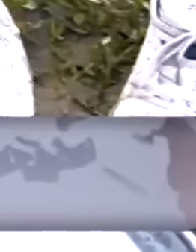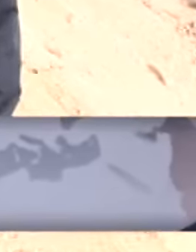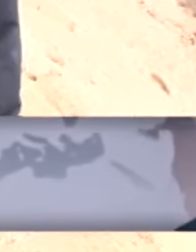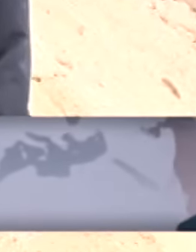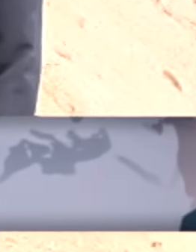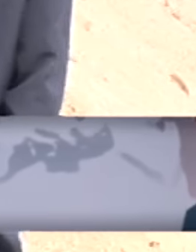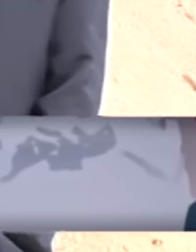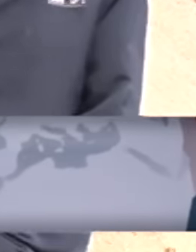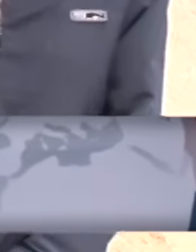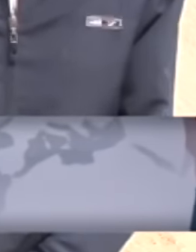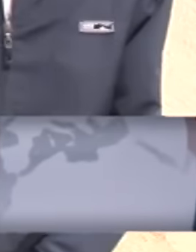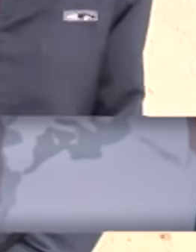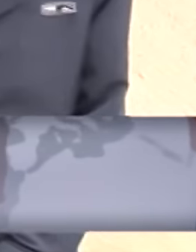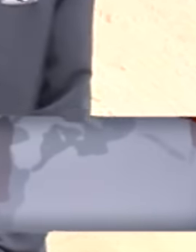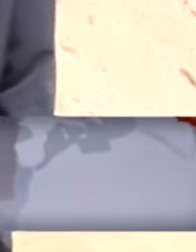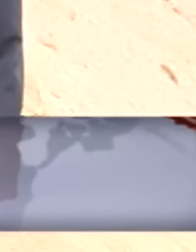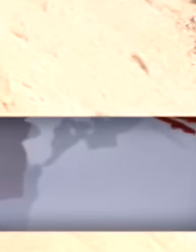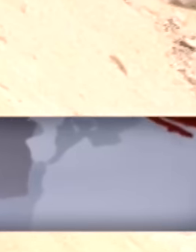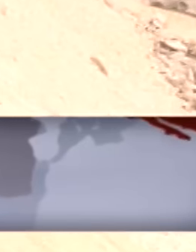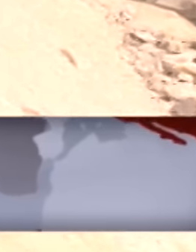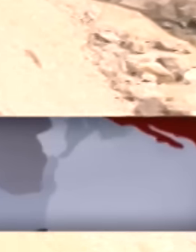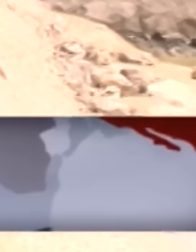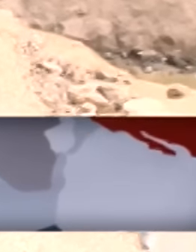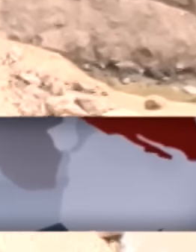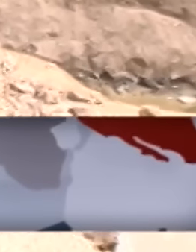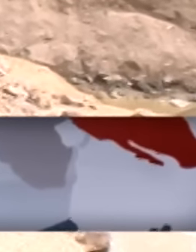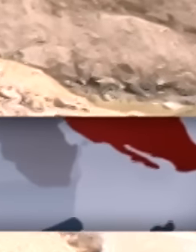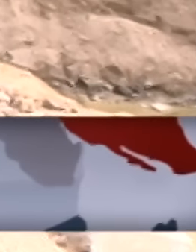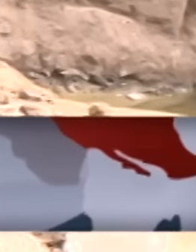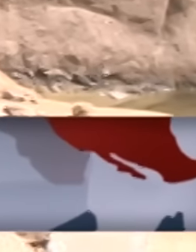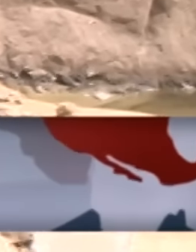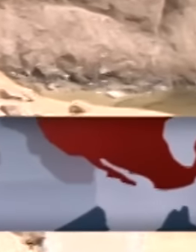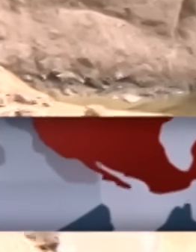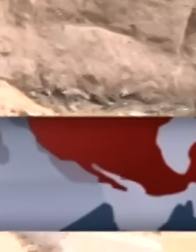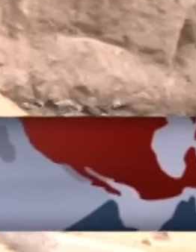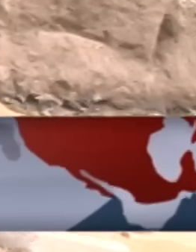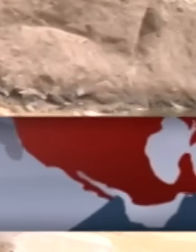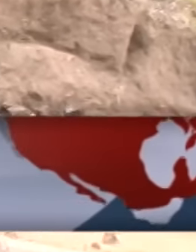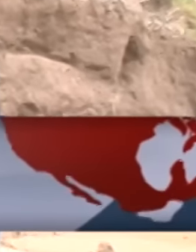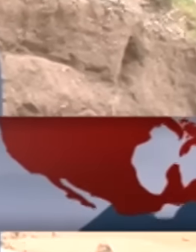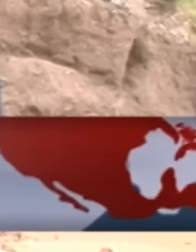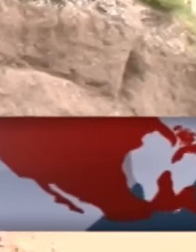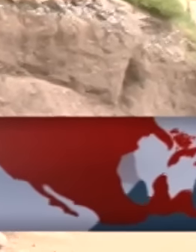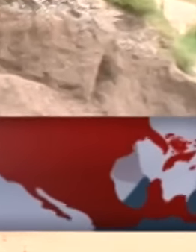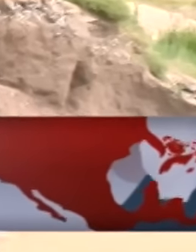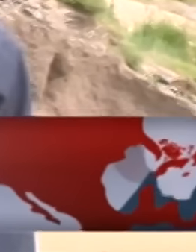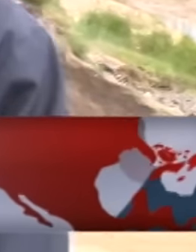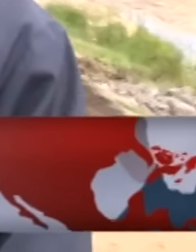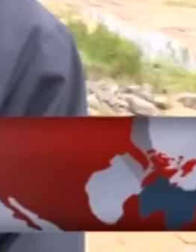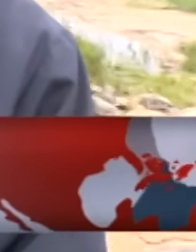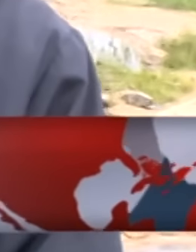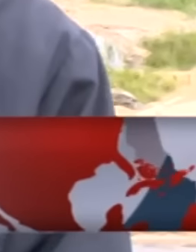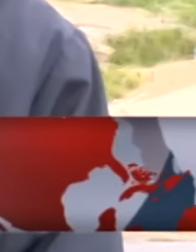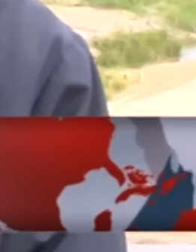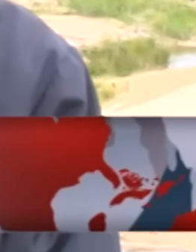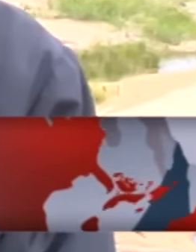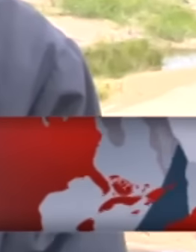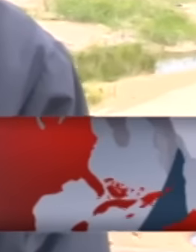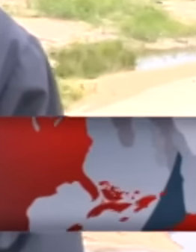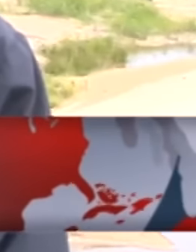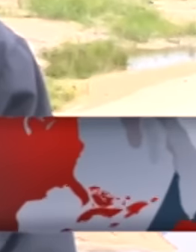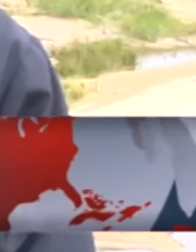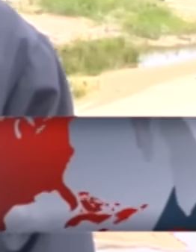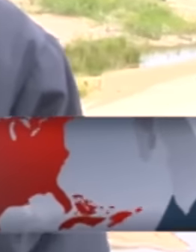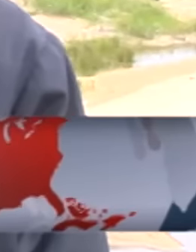емес. Көкшетаудан келіп бізге сүт алады жаңағы. Кісілер есік алдына келіп сүт жинап кетеді. Енді біз сүт